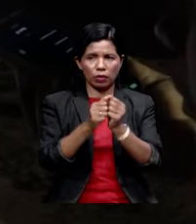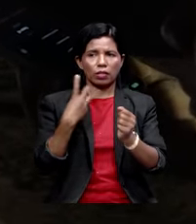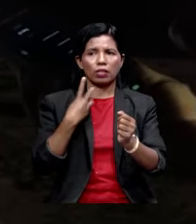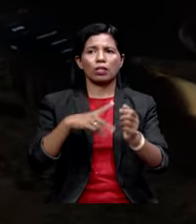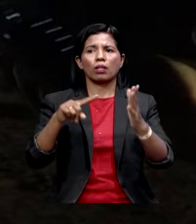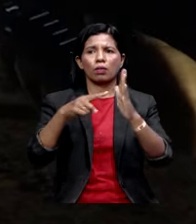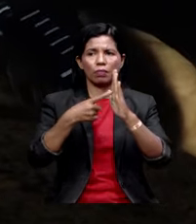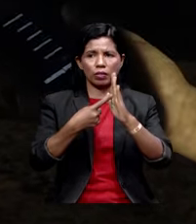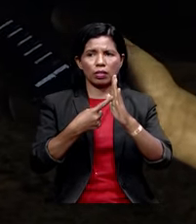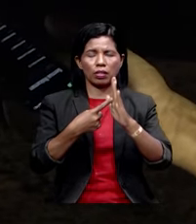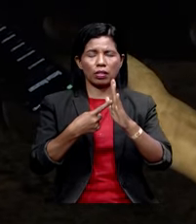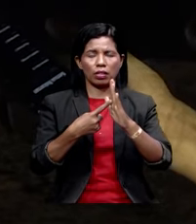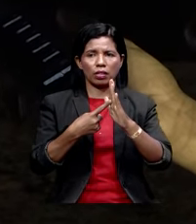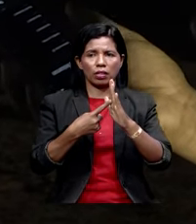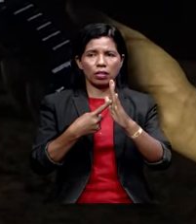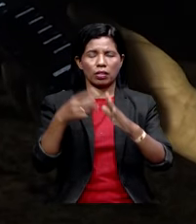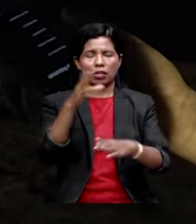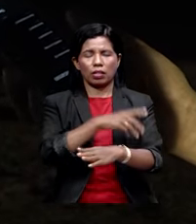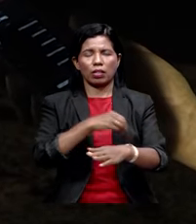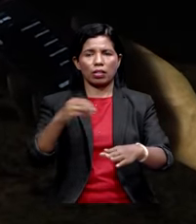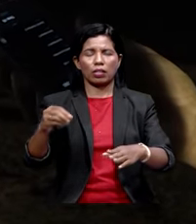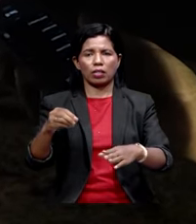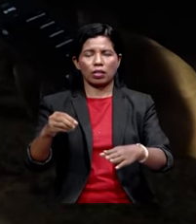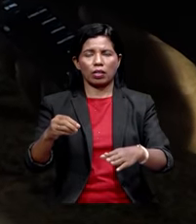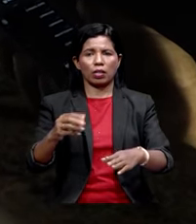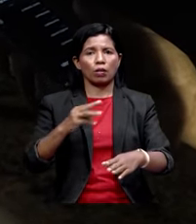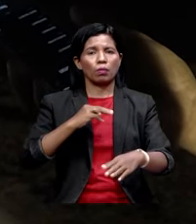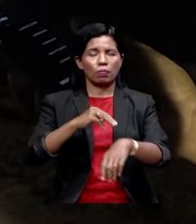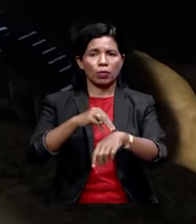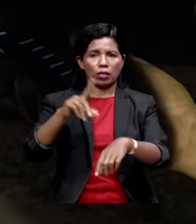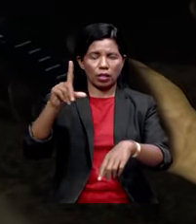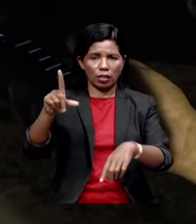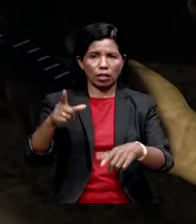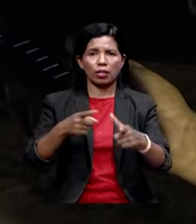ia zardim farol ia